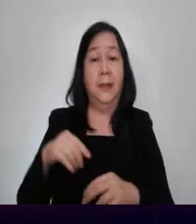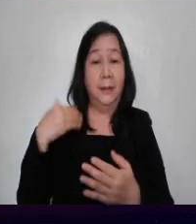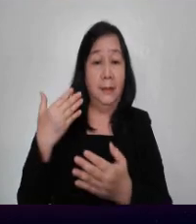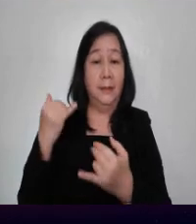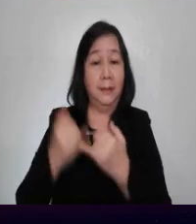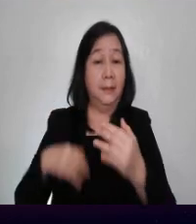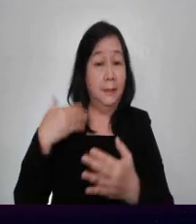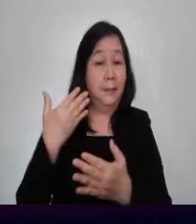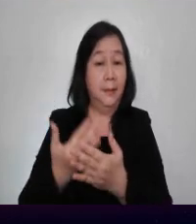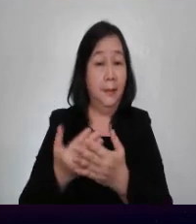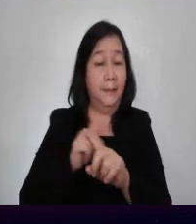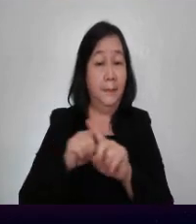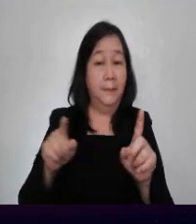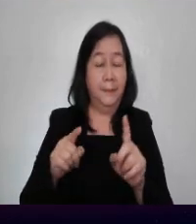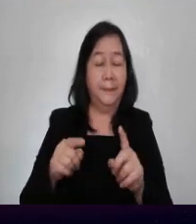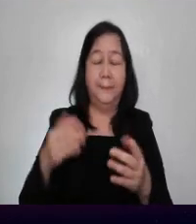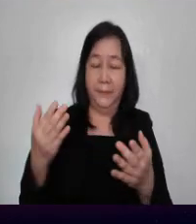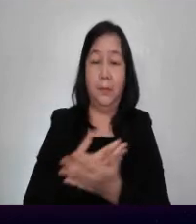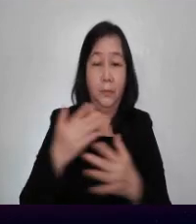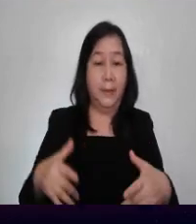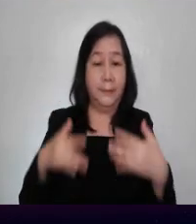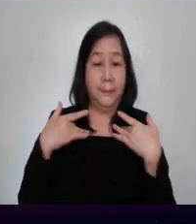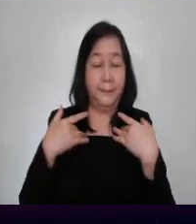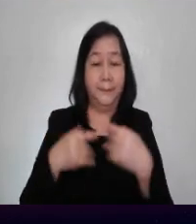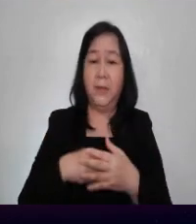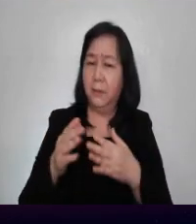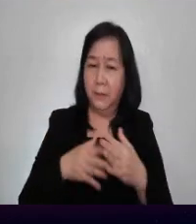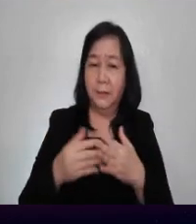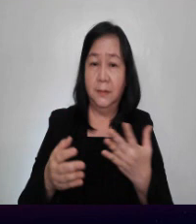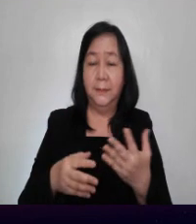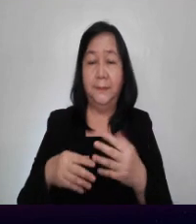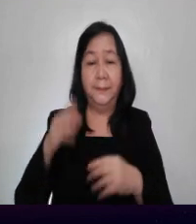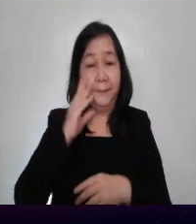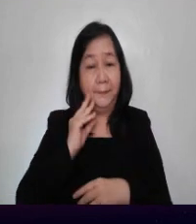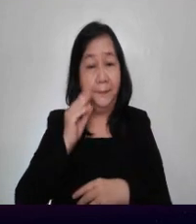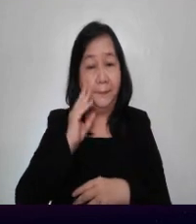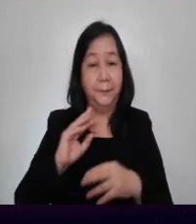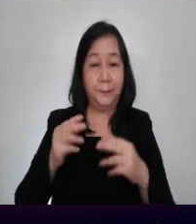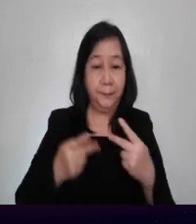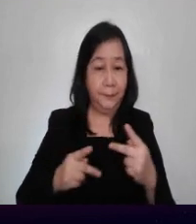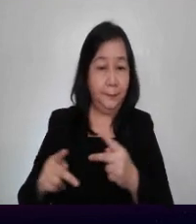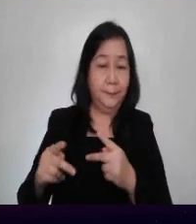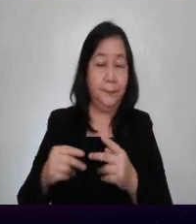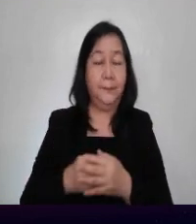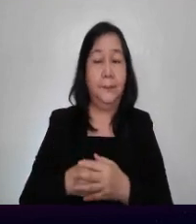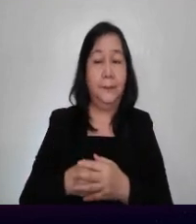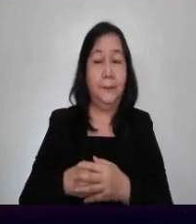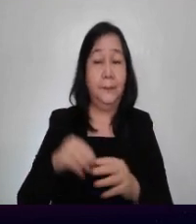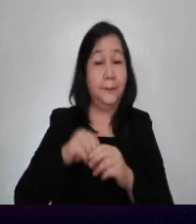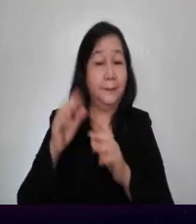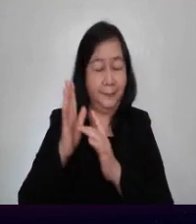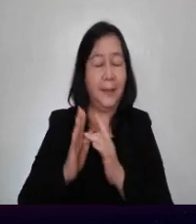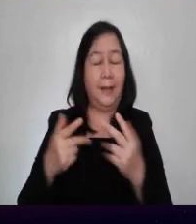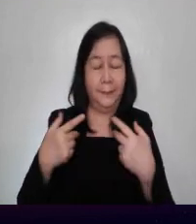huling hantungan, kung hindi bagong buhay. Ano man ang ating pinagdadaan ng sugat, kay Jesus may